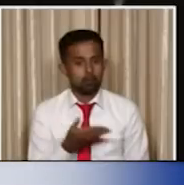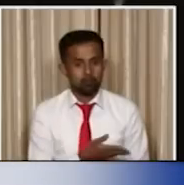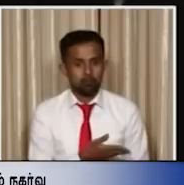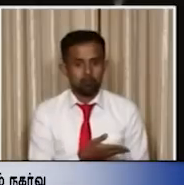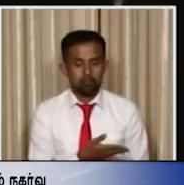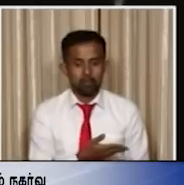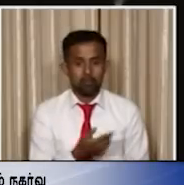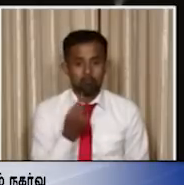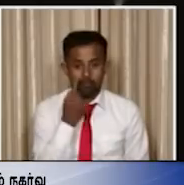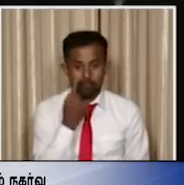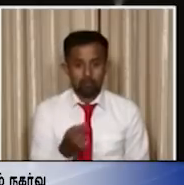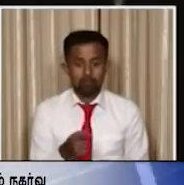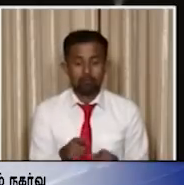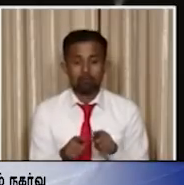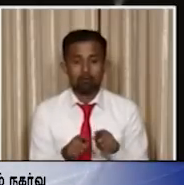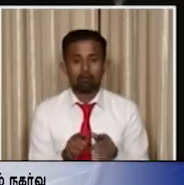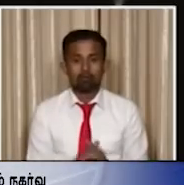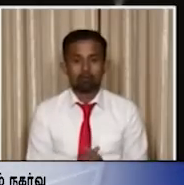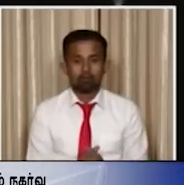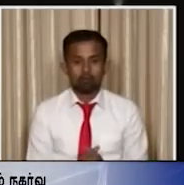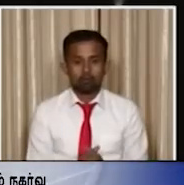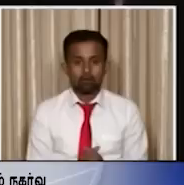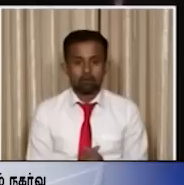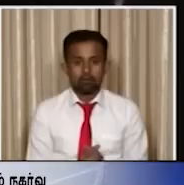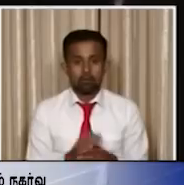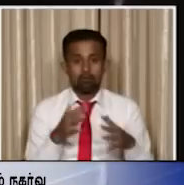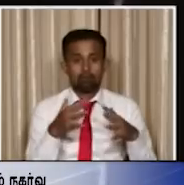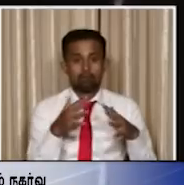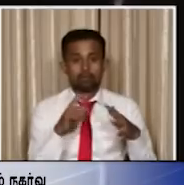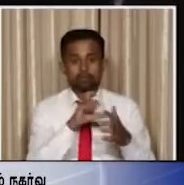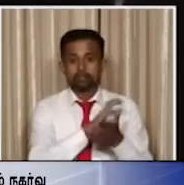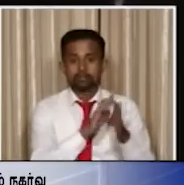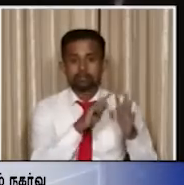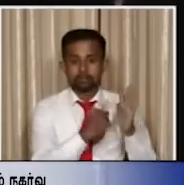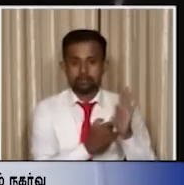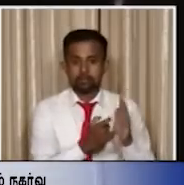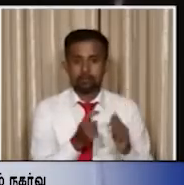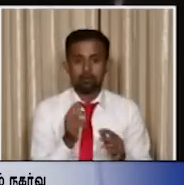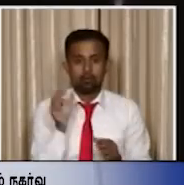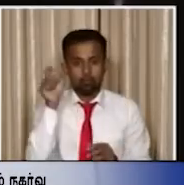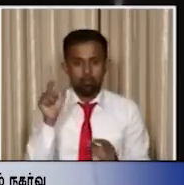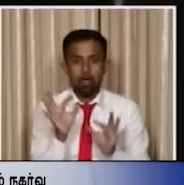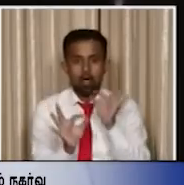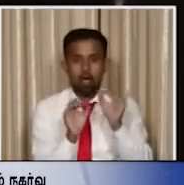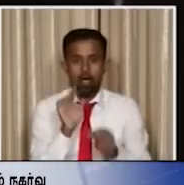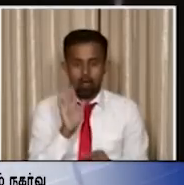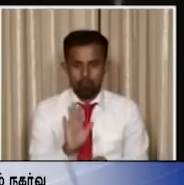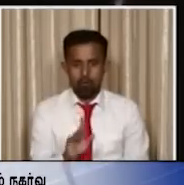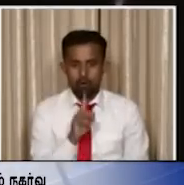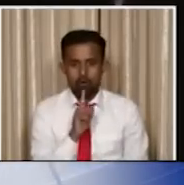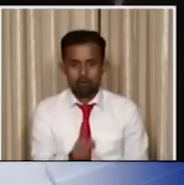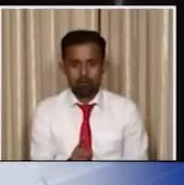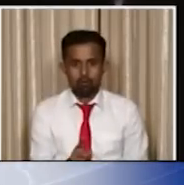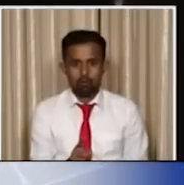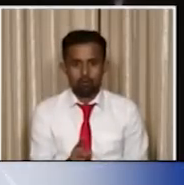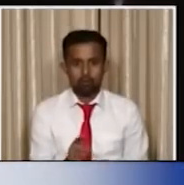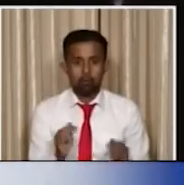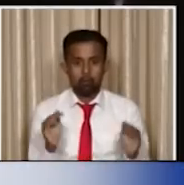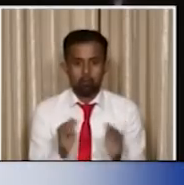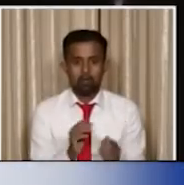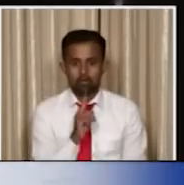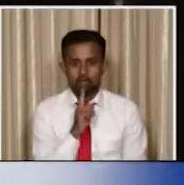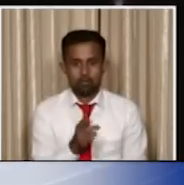அதற்கு அம்மால் இடமளிக்க முடியாது. இந்த நாட்டில் சாதாரண மக்கள் மாத்திரமல்ல, நான் ஆளுநராக எமக்குள்ள அனுபவத்தின்